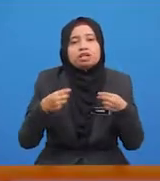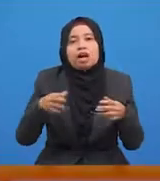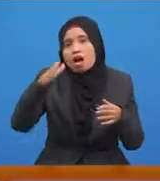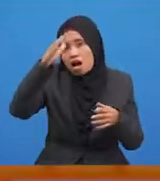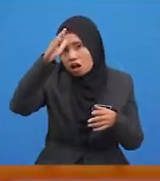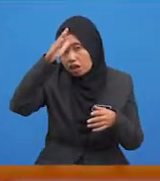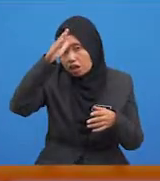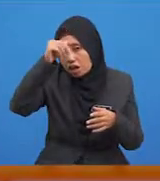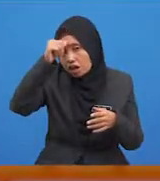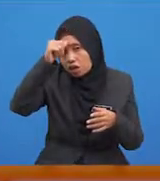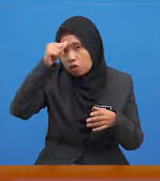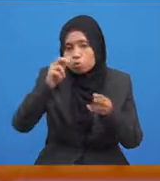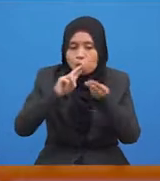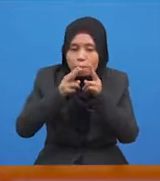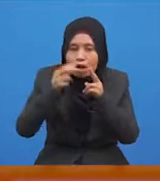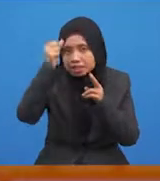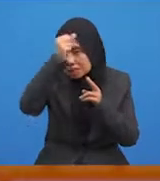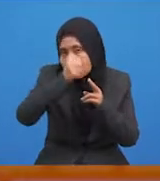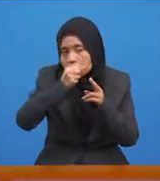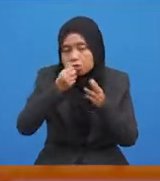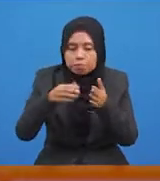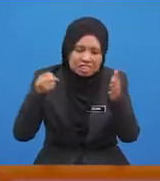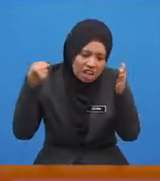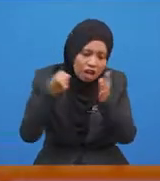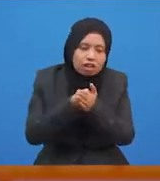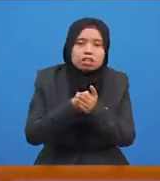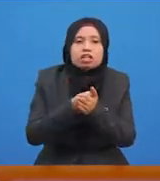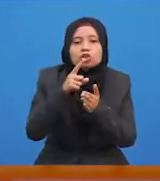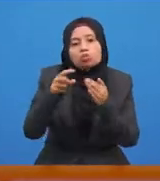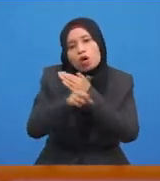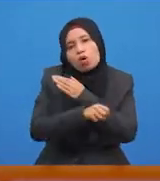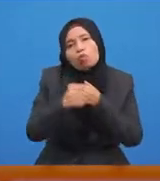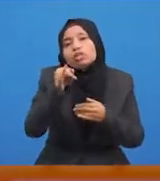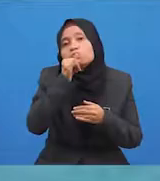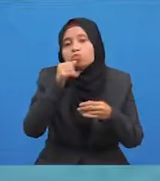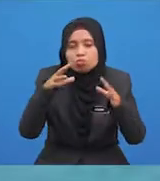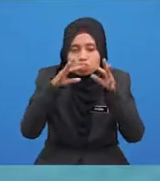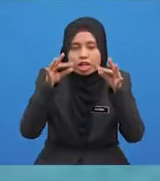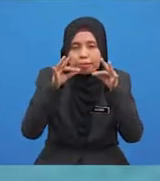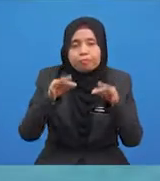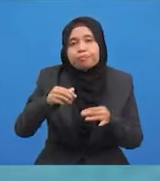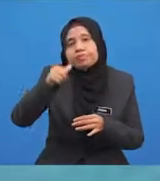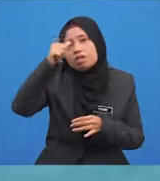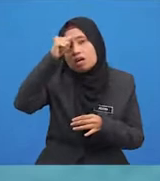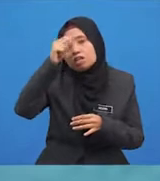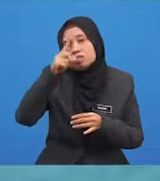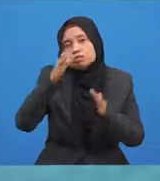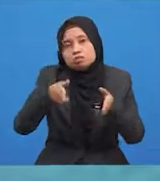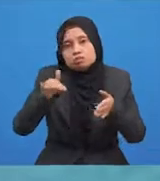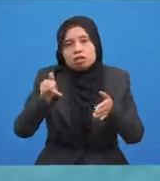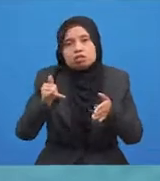Ayah mula berubah sikap selepas terlanggar seekor ibu kucing. Ayah juga seorang